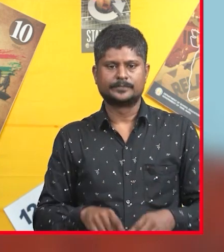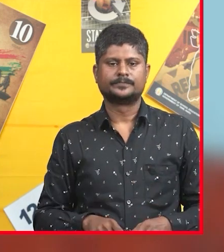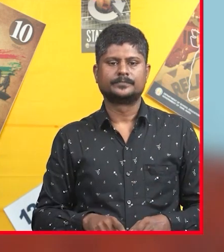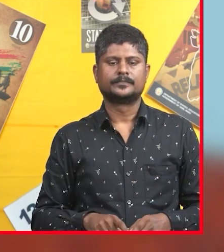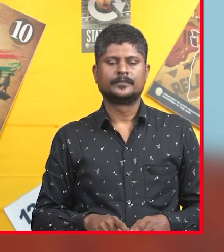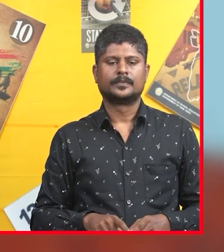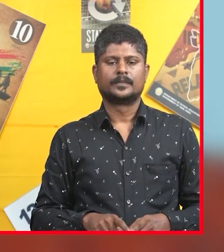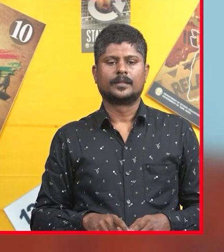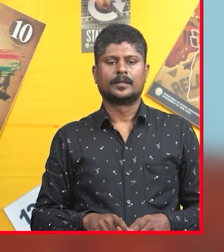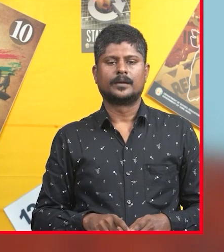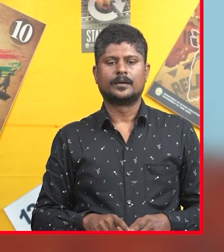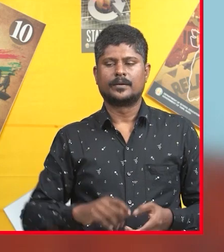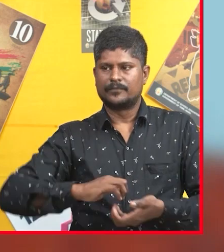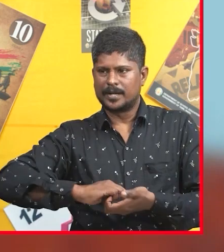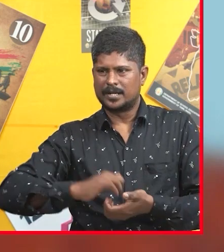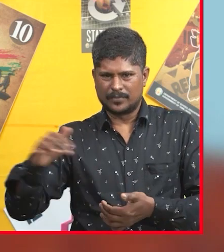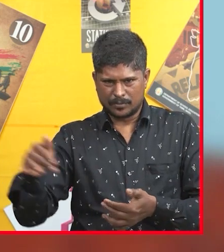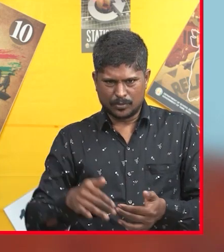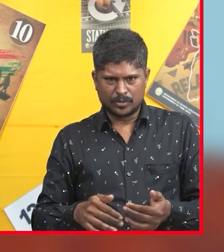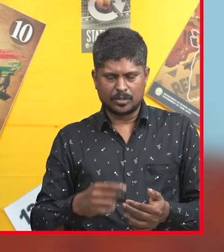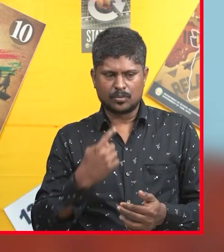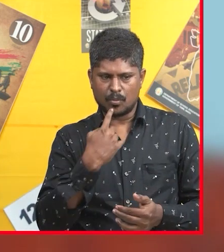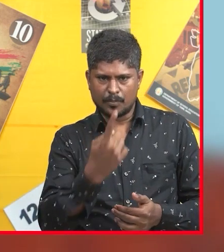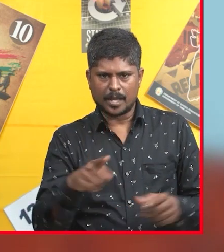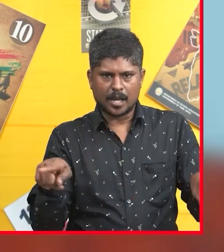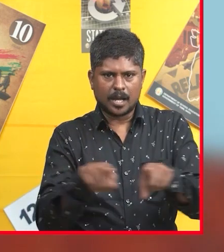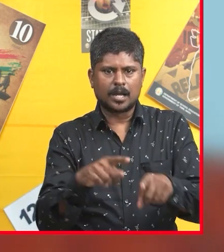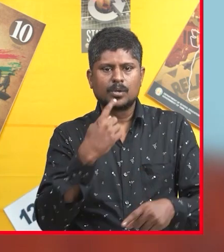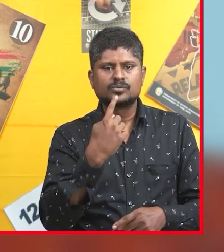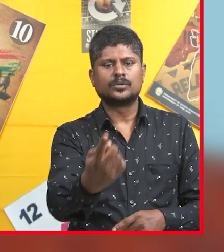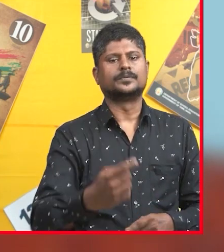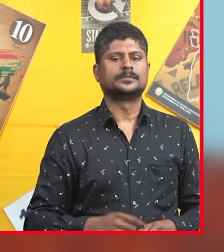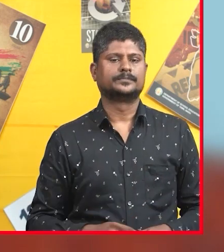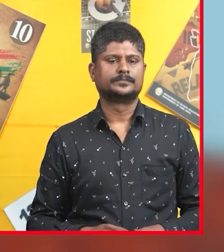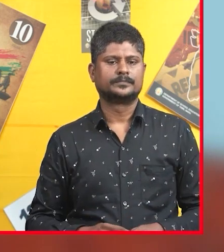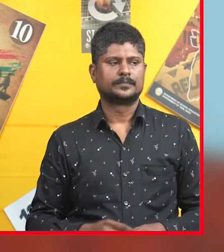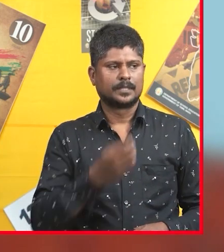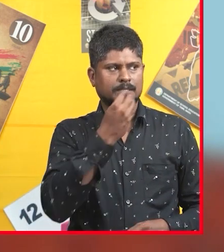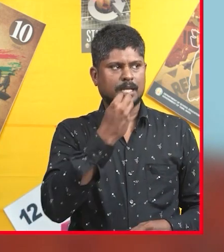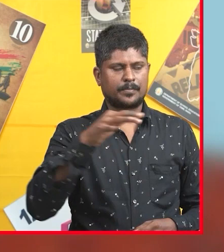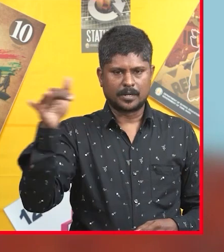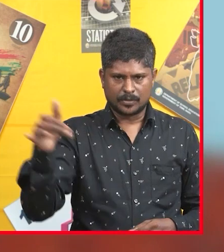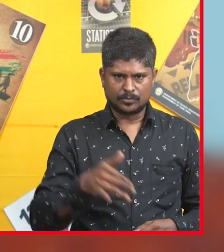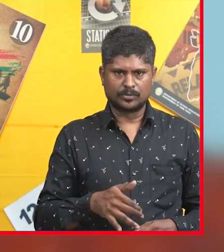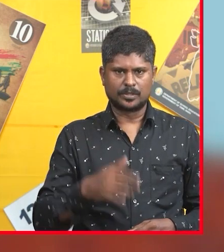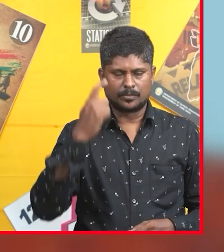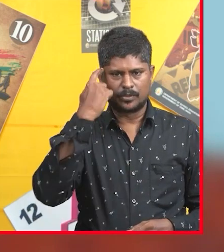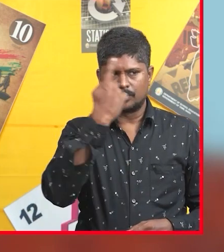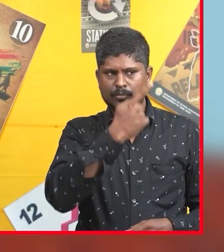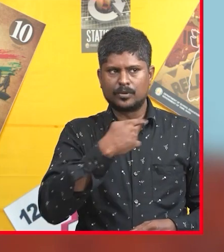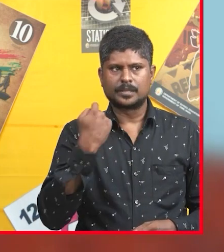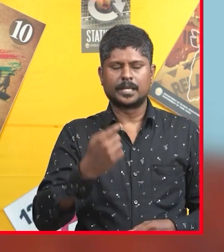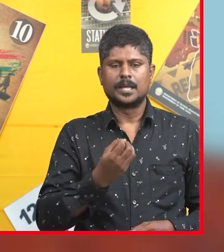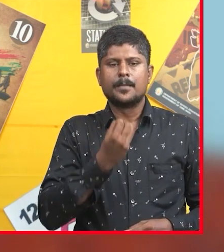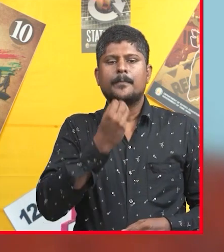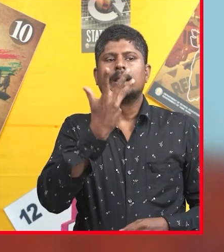விருந்தினருக்கு உணவிடுவோரின் முகமலர்ச்சிய உவமையாக்கியிருக்காரு. சரிங்களா, விருந்தினரை உணவிடுவோரின்